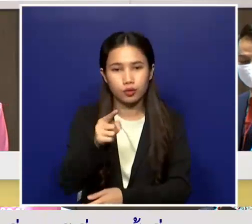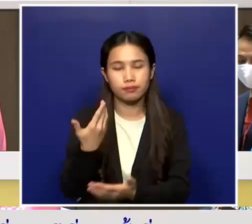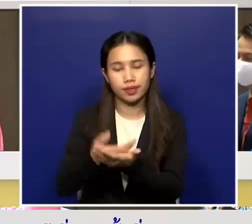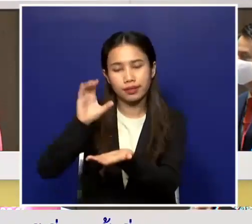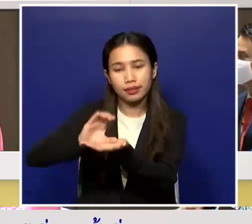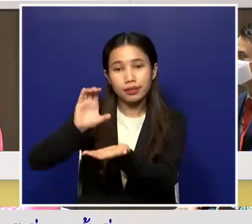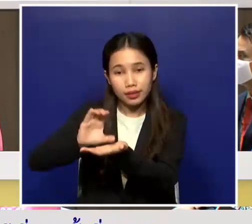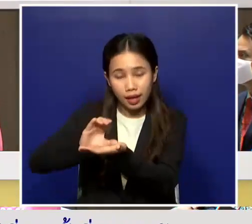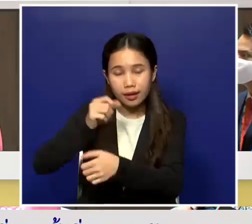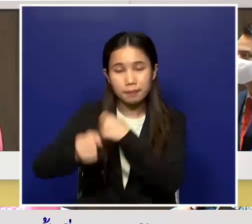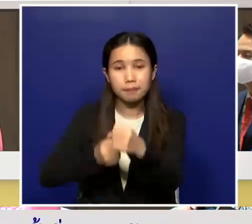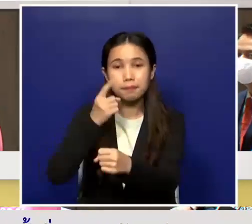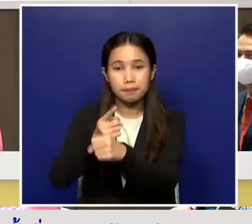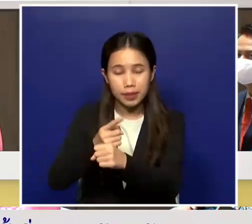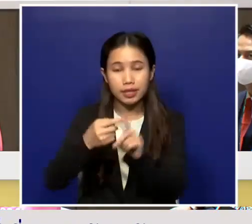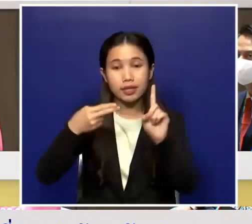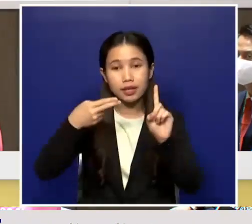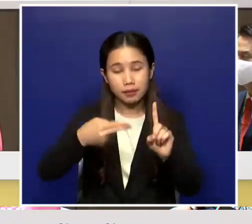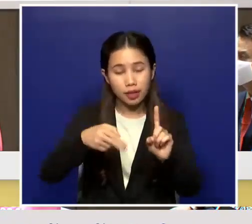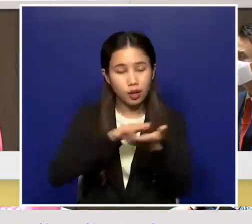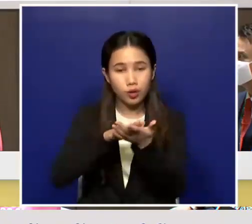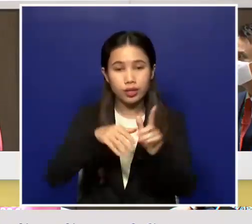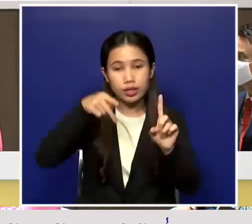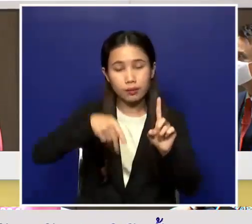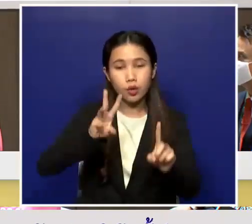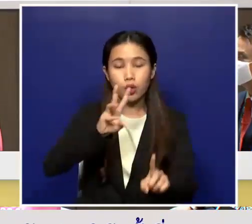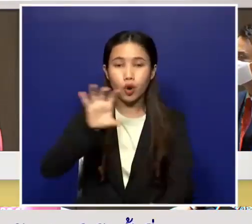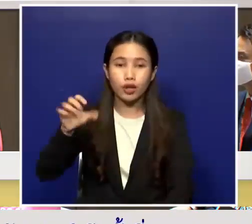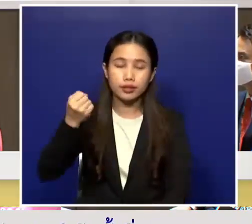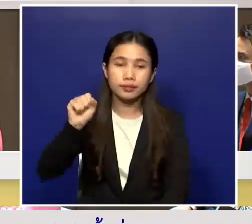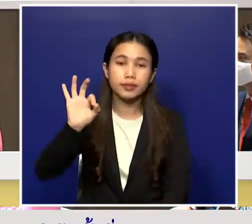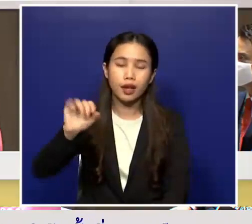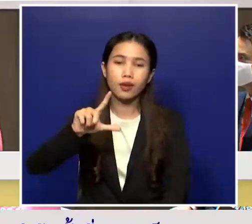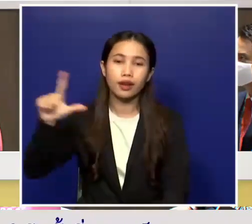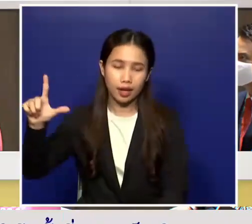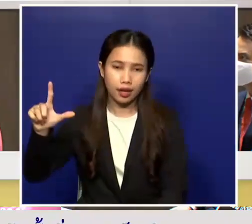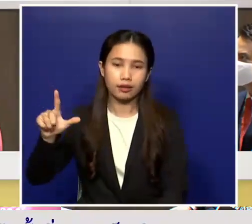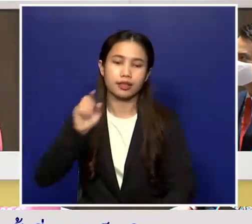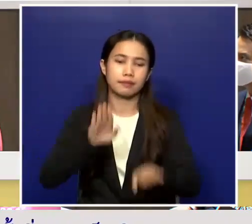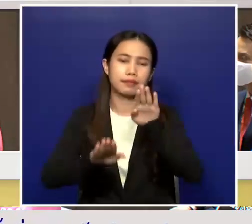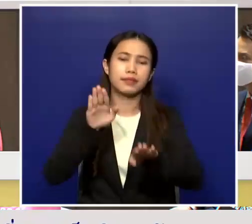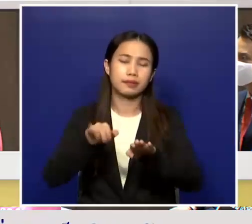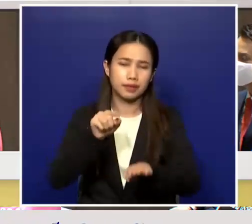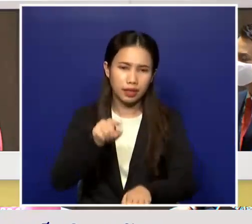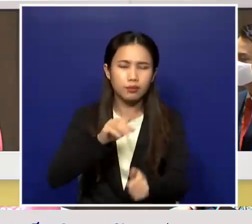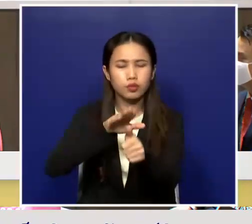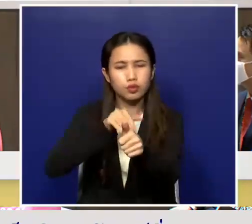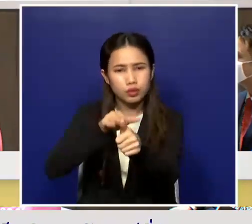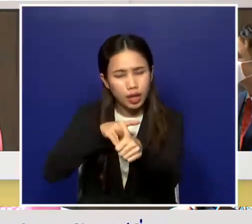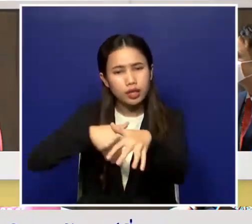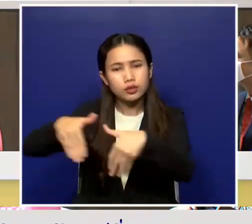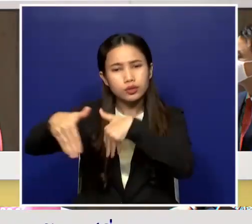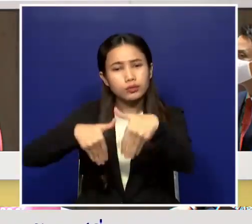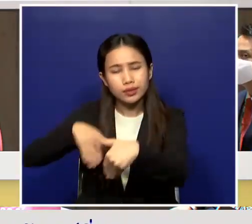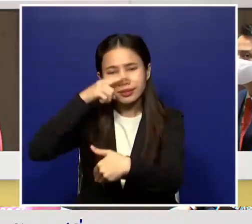ำปี 1,619 ล้านบาทนี่คือคู่เทียบหมื่นล้านสงสารพี่น้องประชาชนคนไ